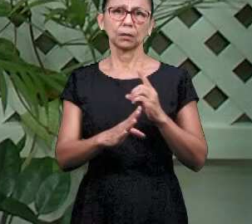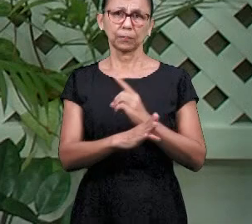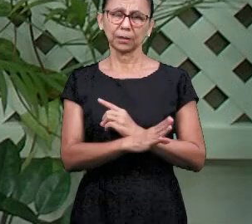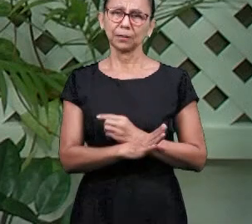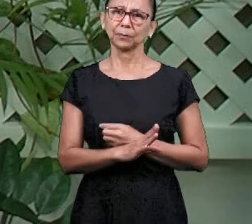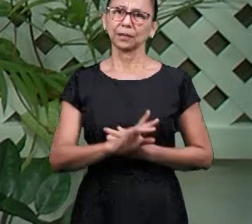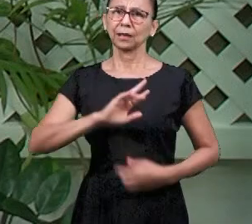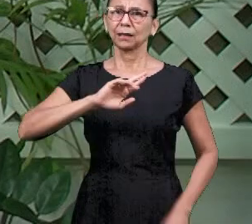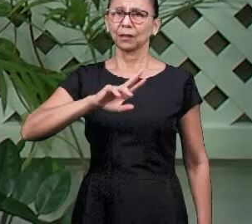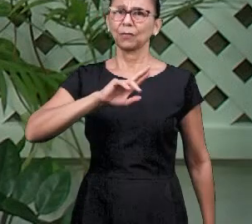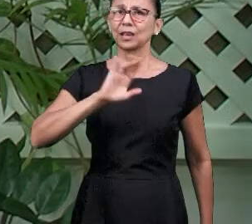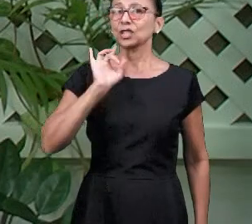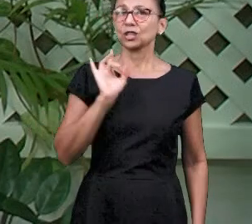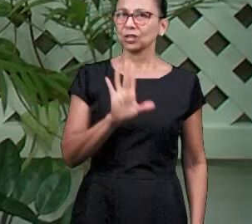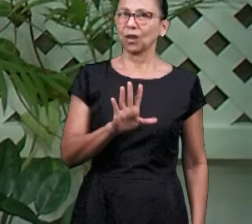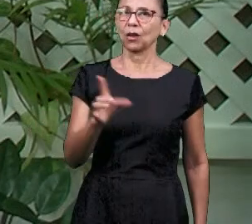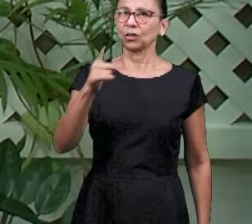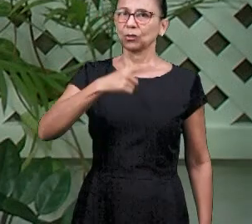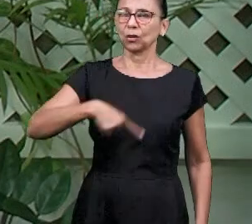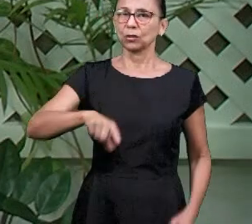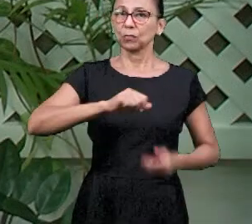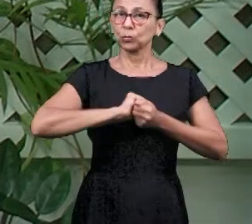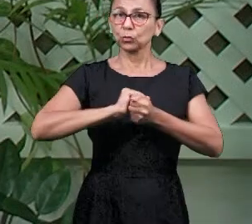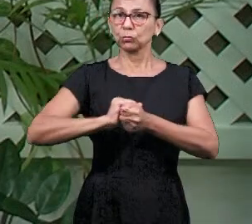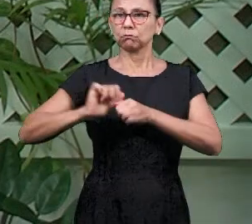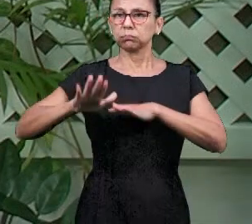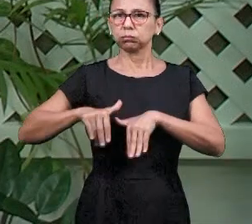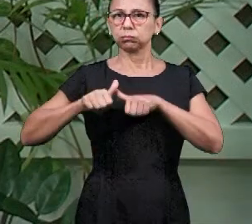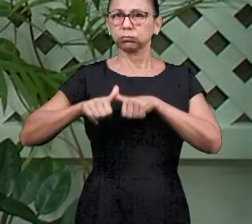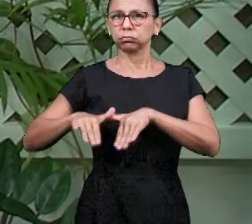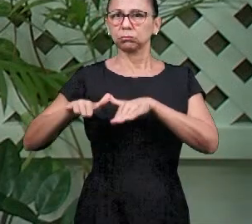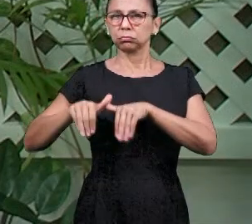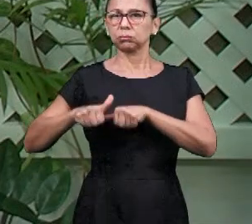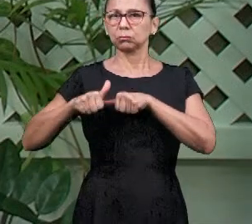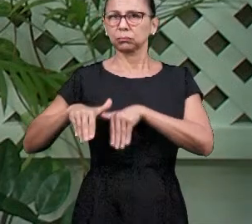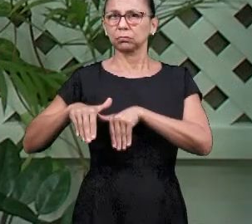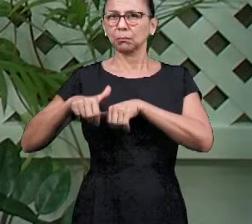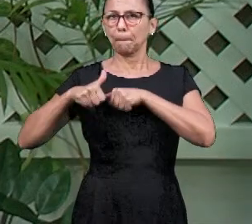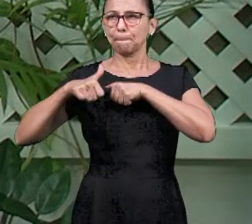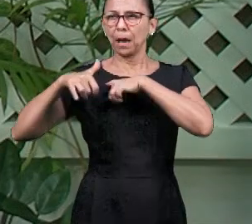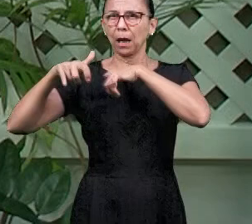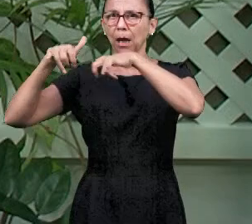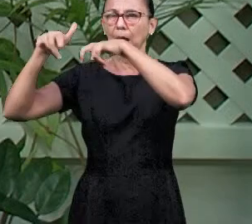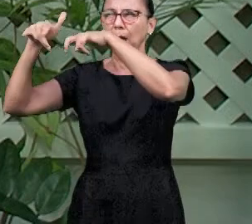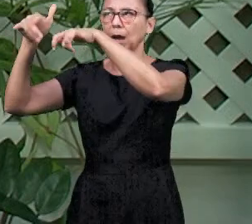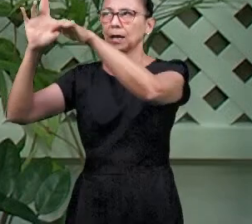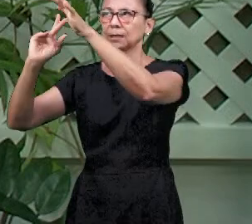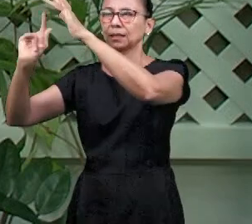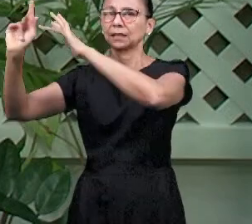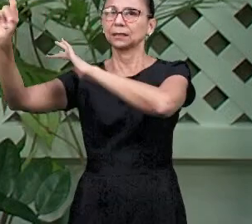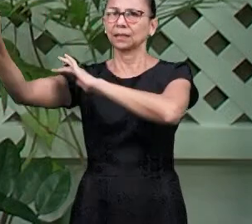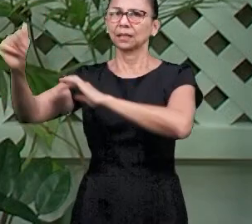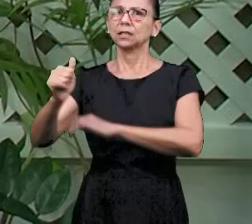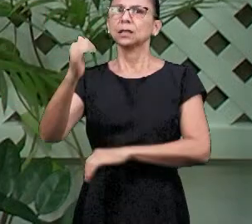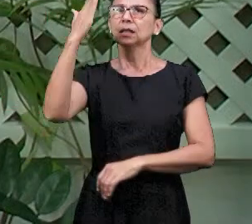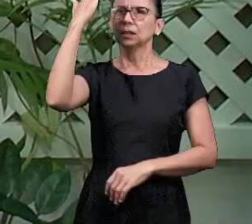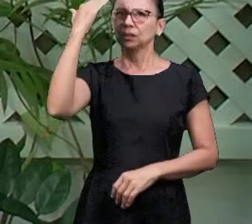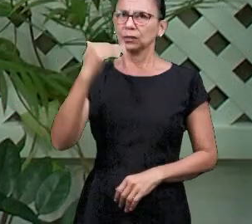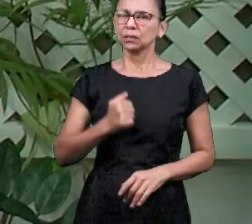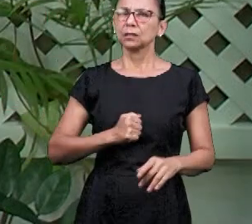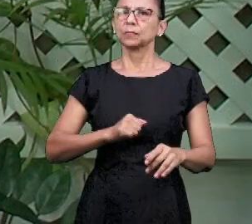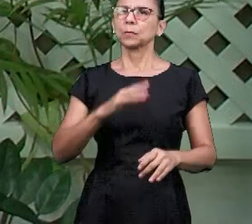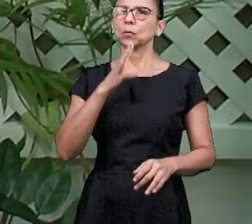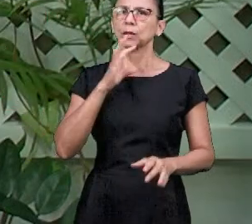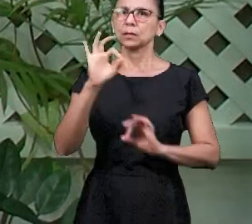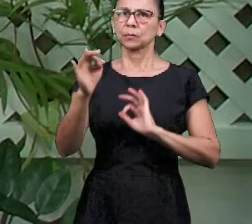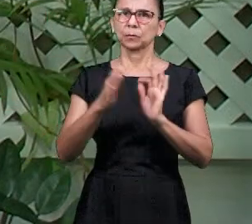Mes frères, il paraît que les pays où il y a la plus grande souffrance sont ceux qui produisent plus. Donc, vous voyez bien, les